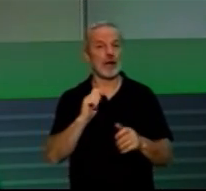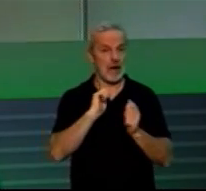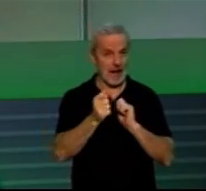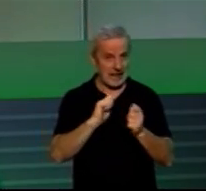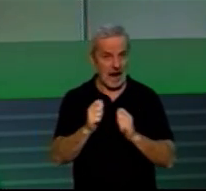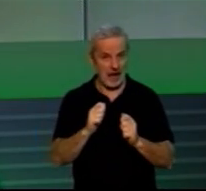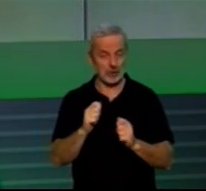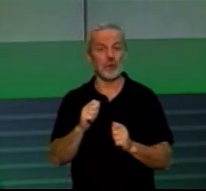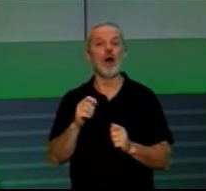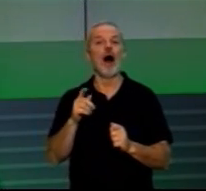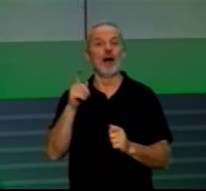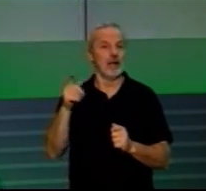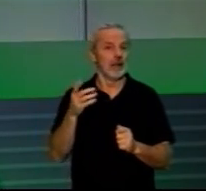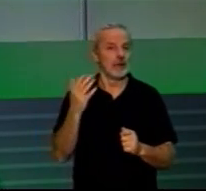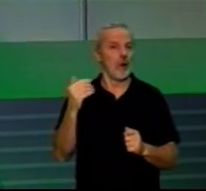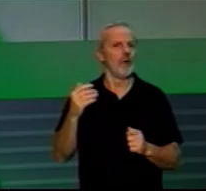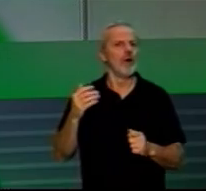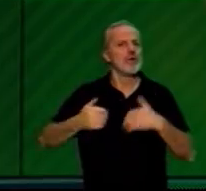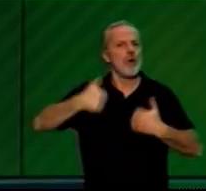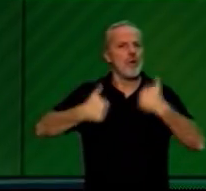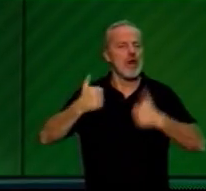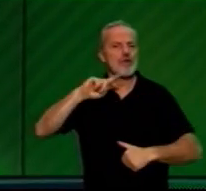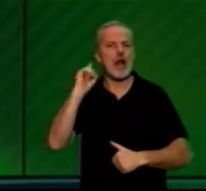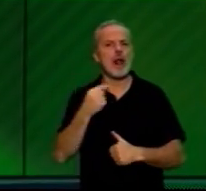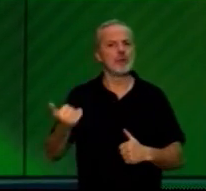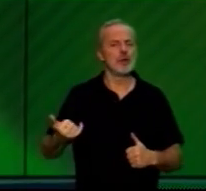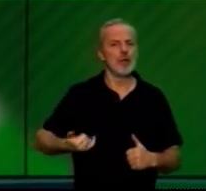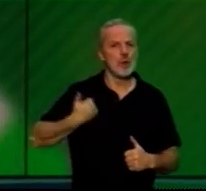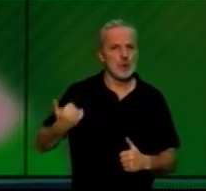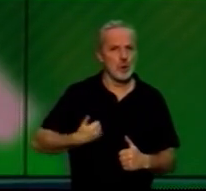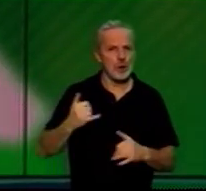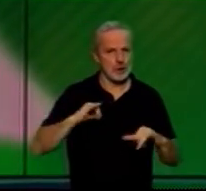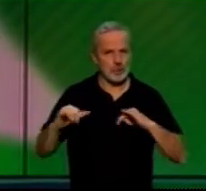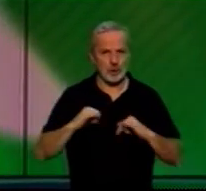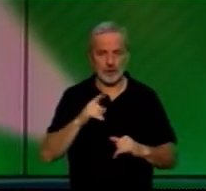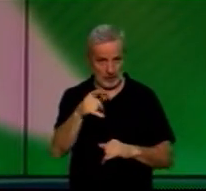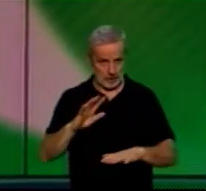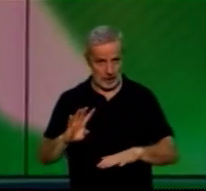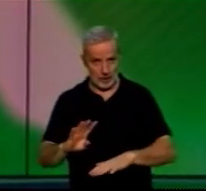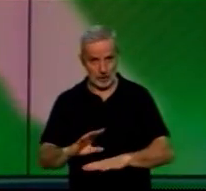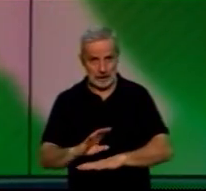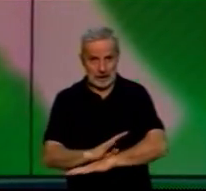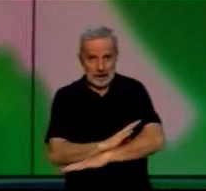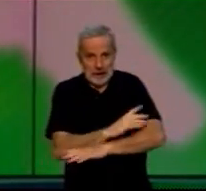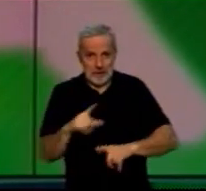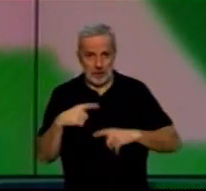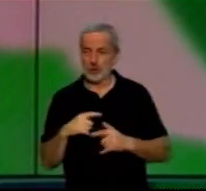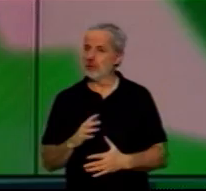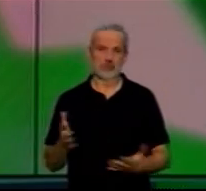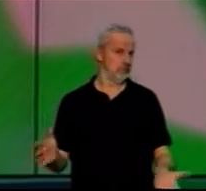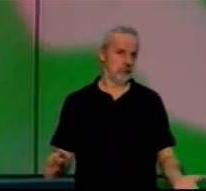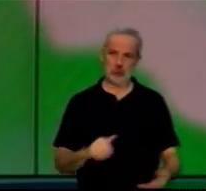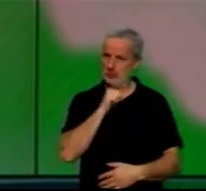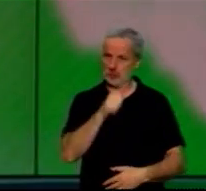vůbec nějak to hlasování, to, jestli se stanete tím juniorským sportovcem Evropy? Vůbec, já jsem to vůbec neprožíval, jsem se dozvěděl, že